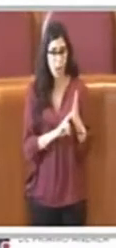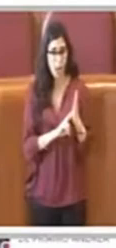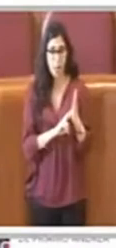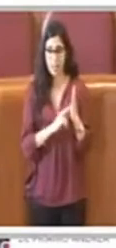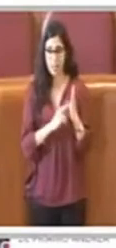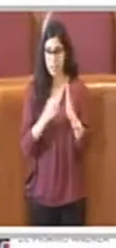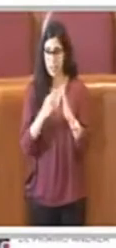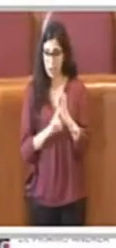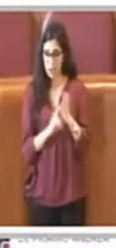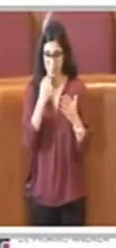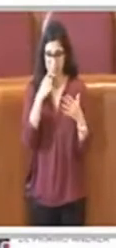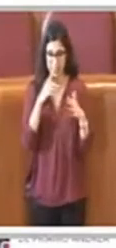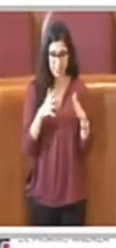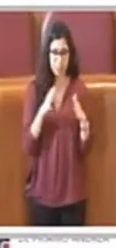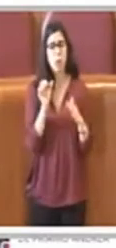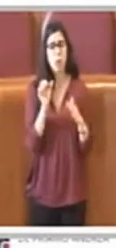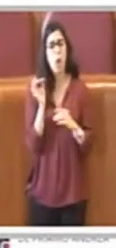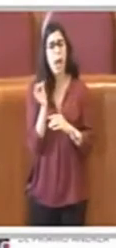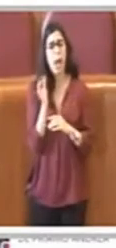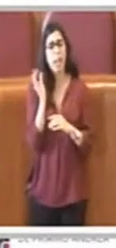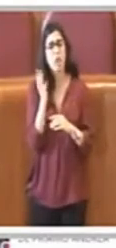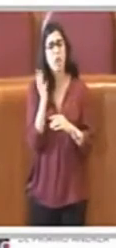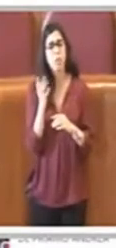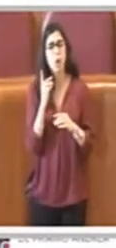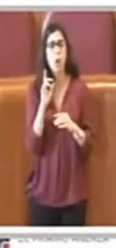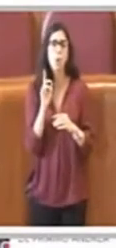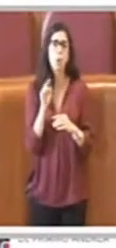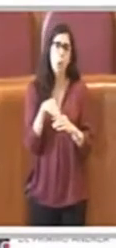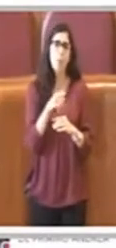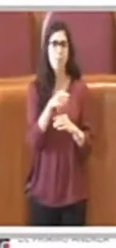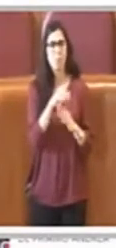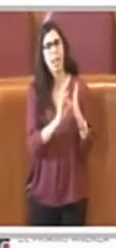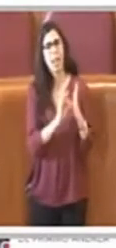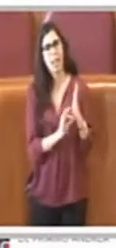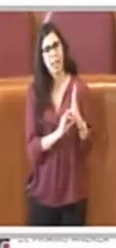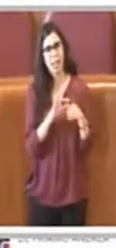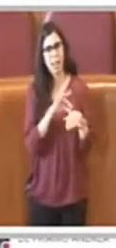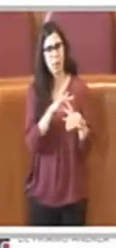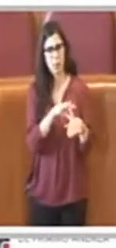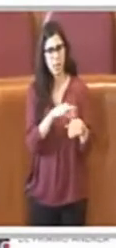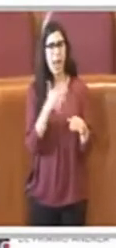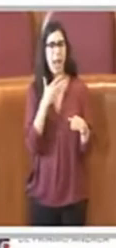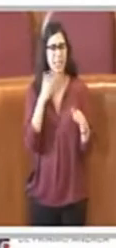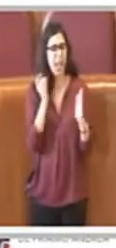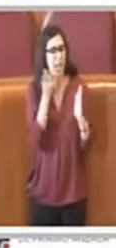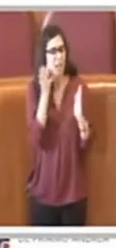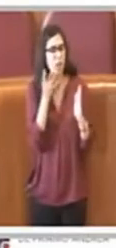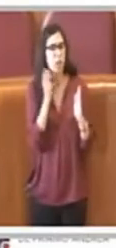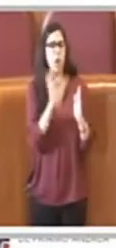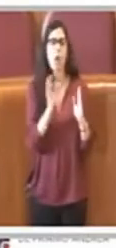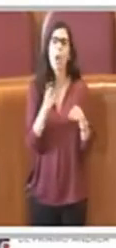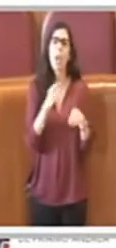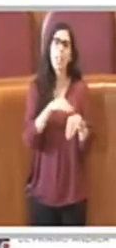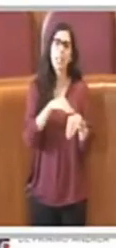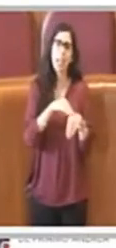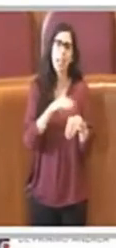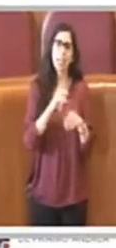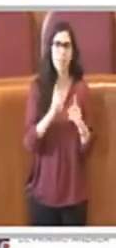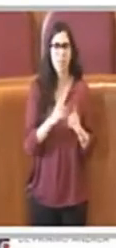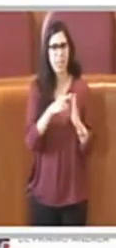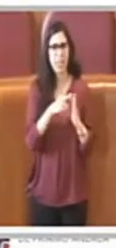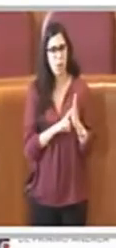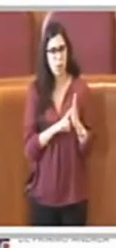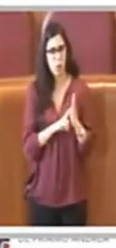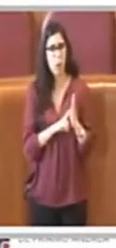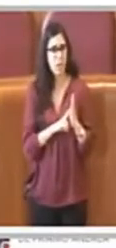e le eccezioni sono descritte in queste linee guida, quindi ci sono delle deroghe e delle integrazioni rispetto al regolamento. Quindi questo